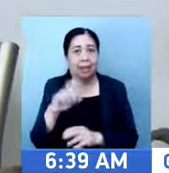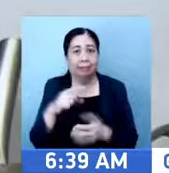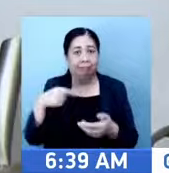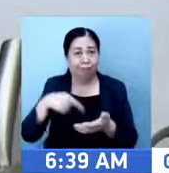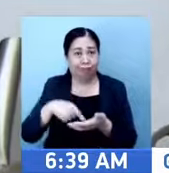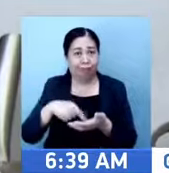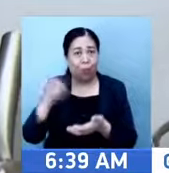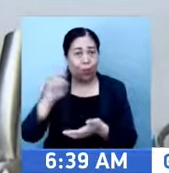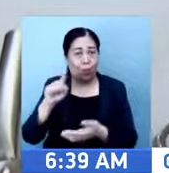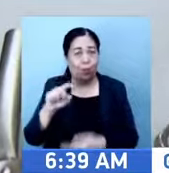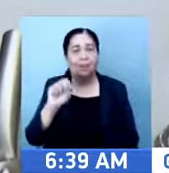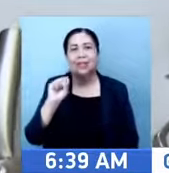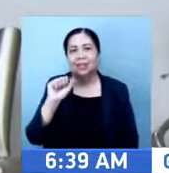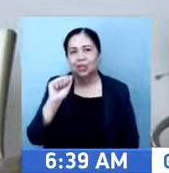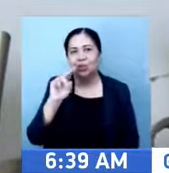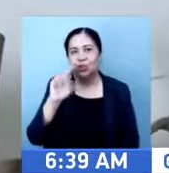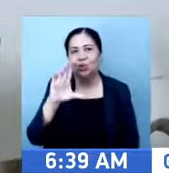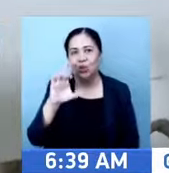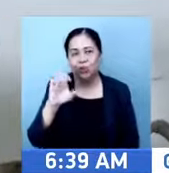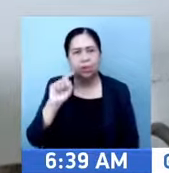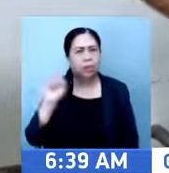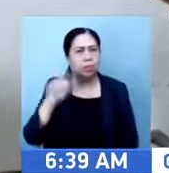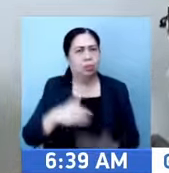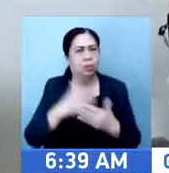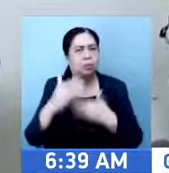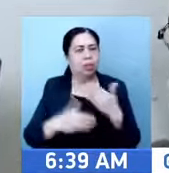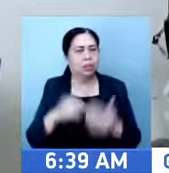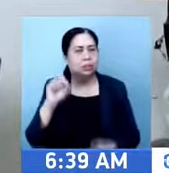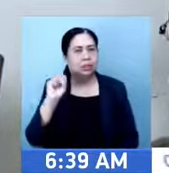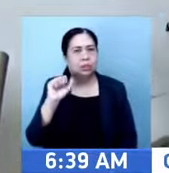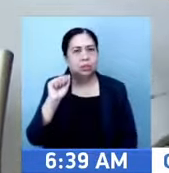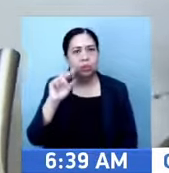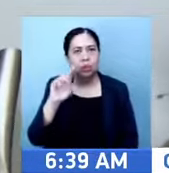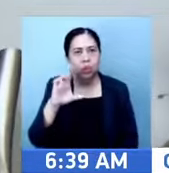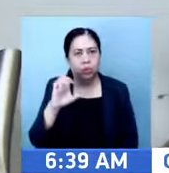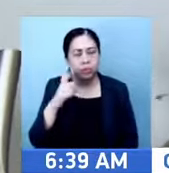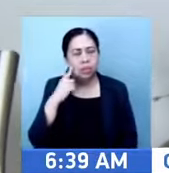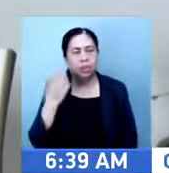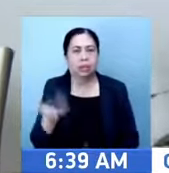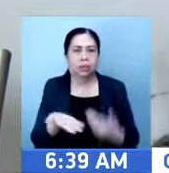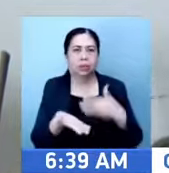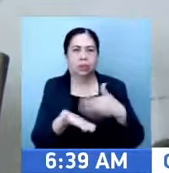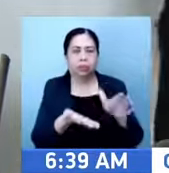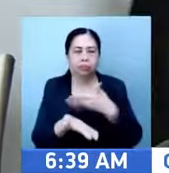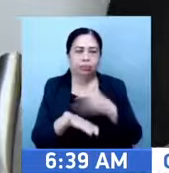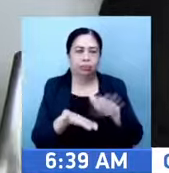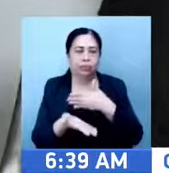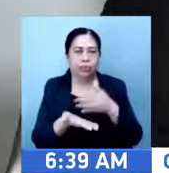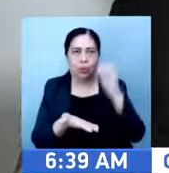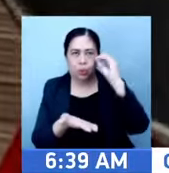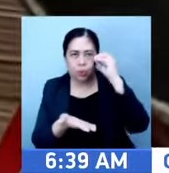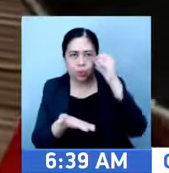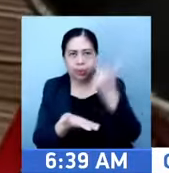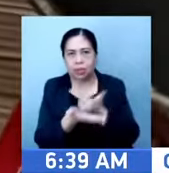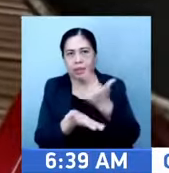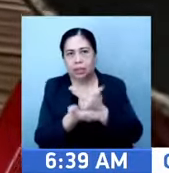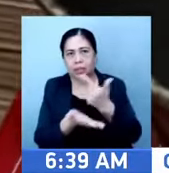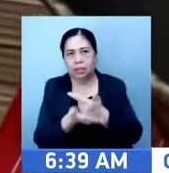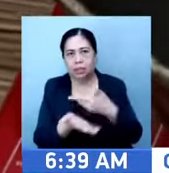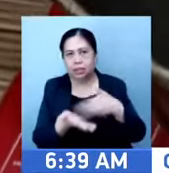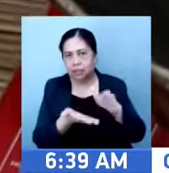yung proseso ninyo ng paggawa ng sauce? Yung sauce, nagsosotay lang ako ng onions okay. and garlic. Very important to kasi